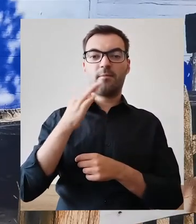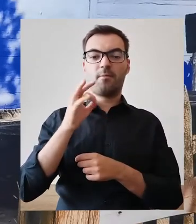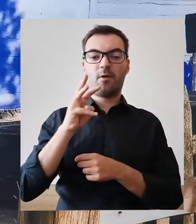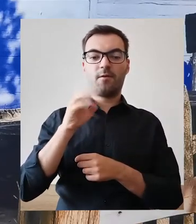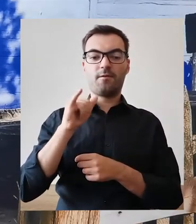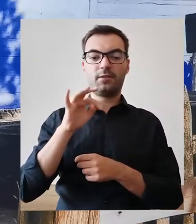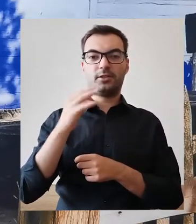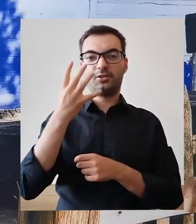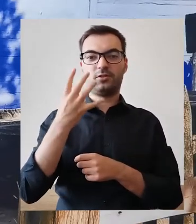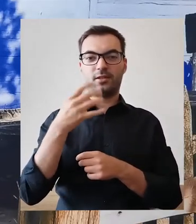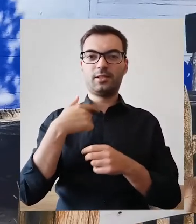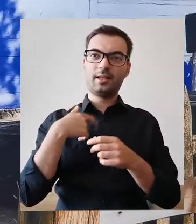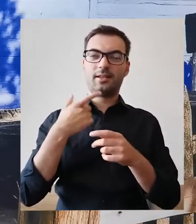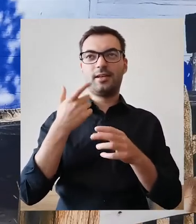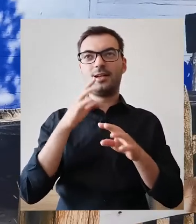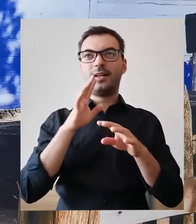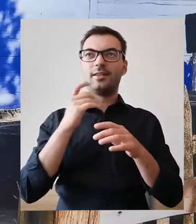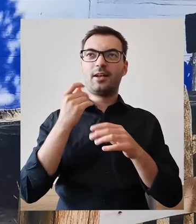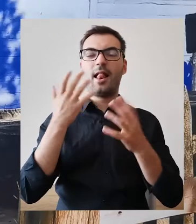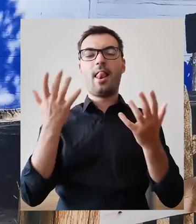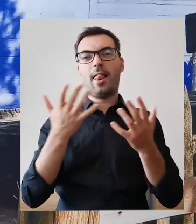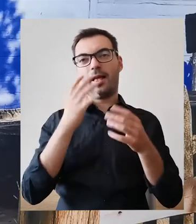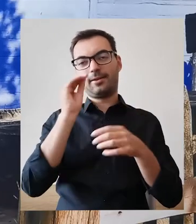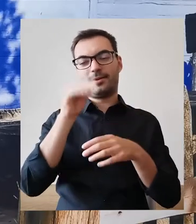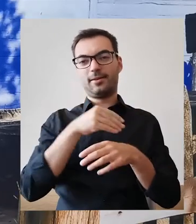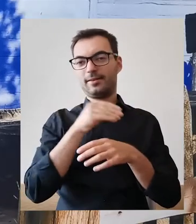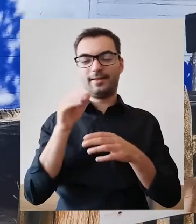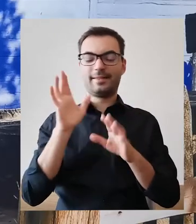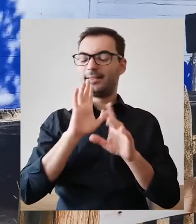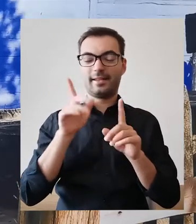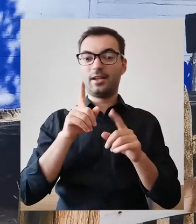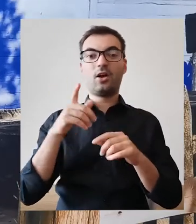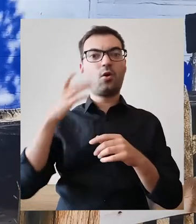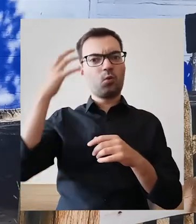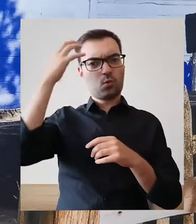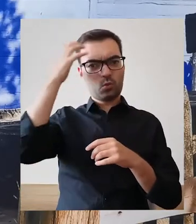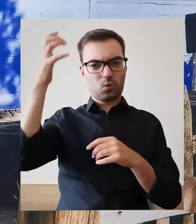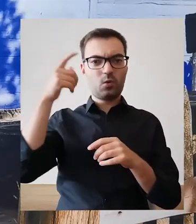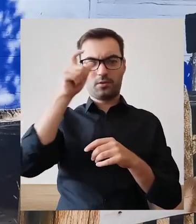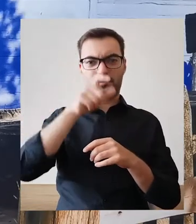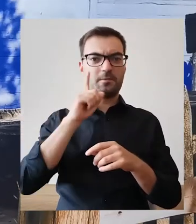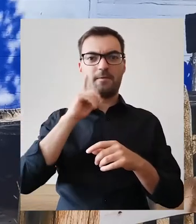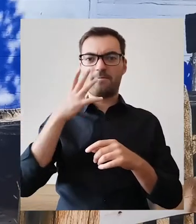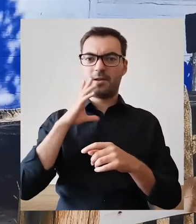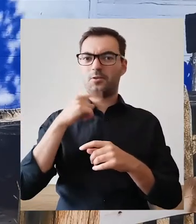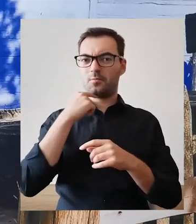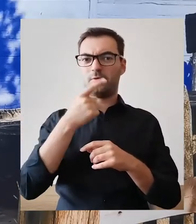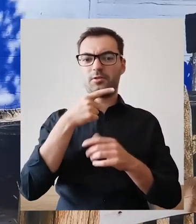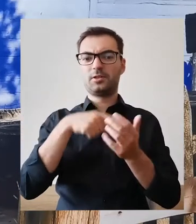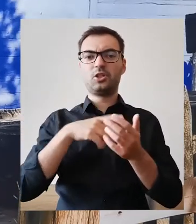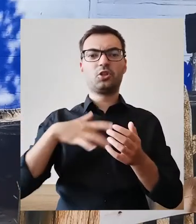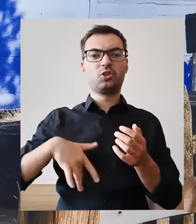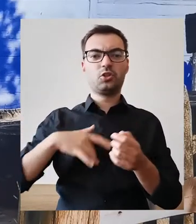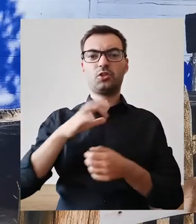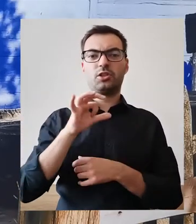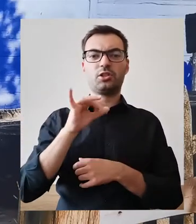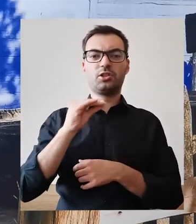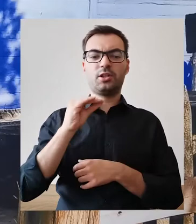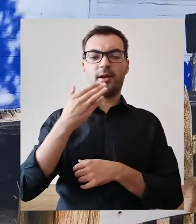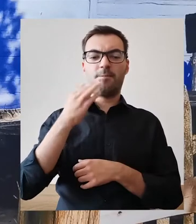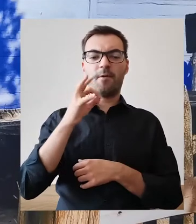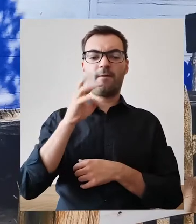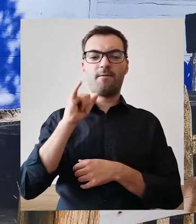go potraktowany zbyt lekko a w kontekście królów warto jednak wspomnieć że książę się mówi